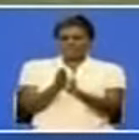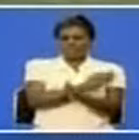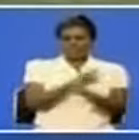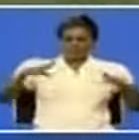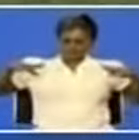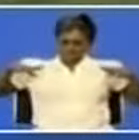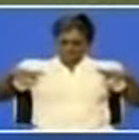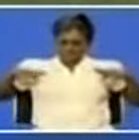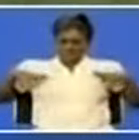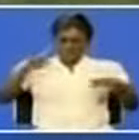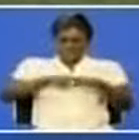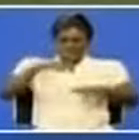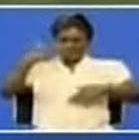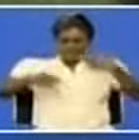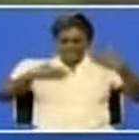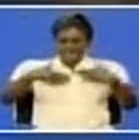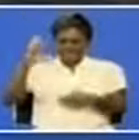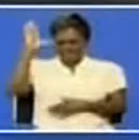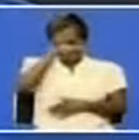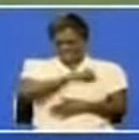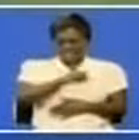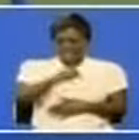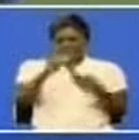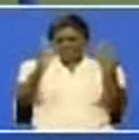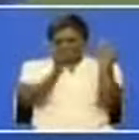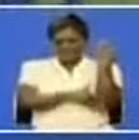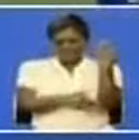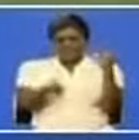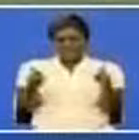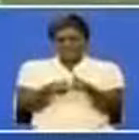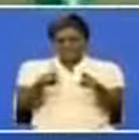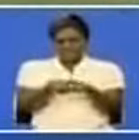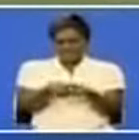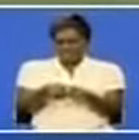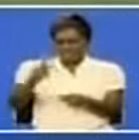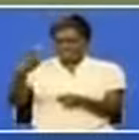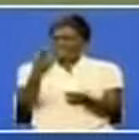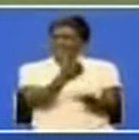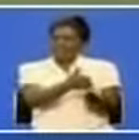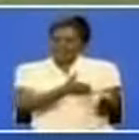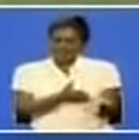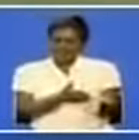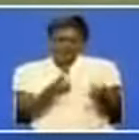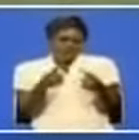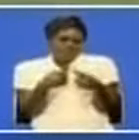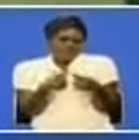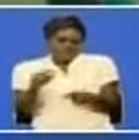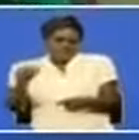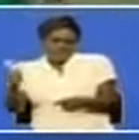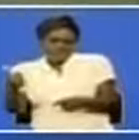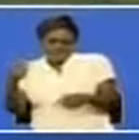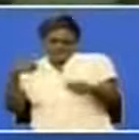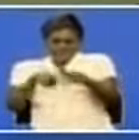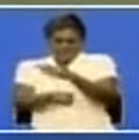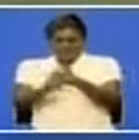mapumzikoni alipomchezea Ngware Dancer Nkuma. Mashambulizi yalififia katika kipindi cha pili lakini Anthony Kimani